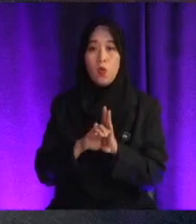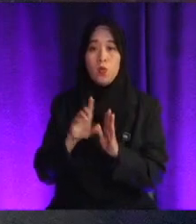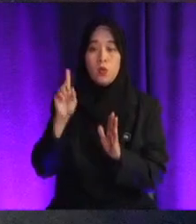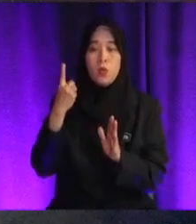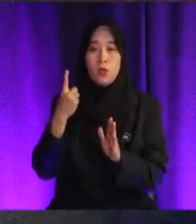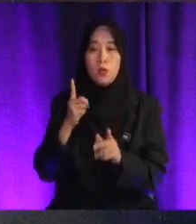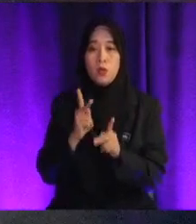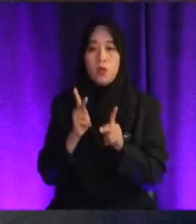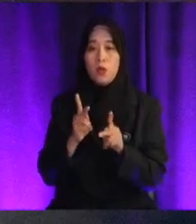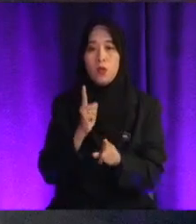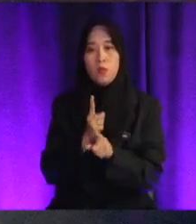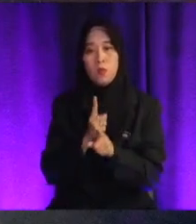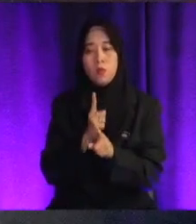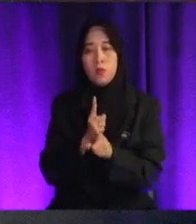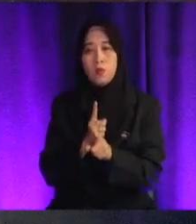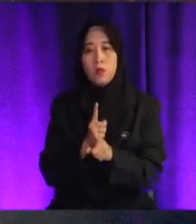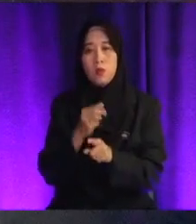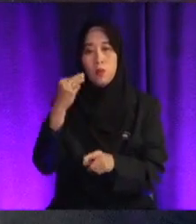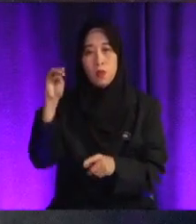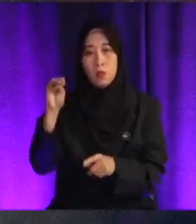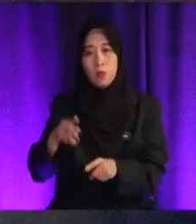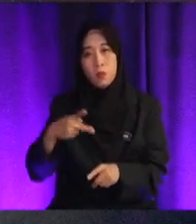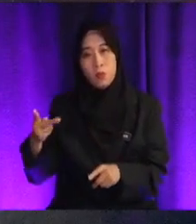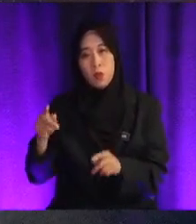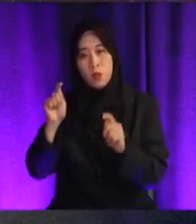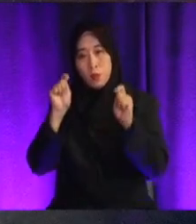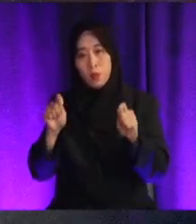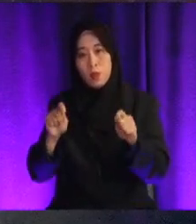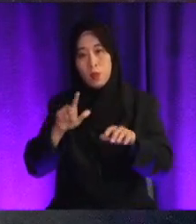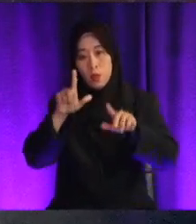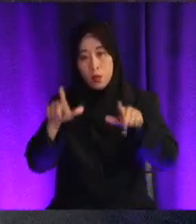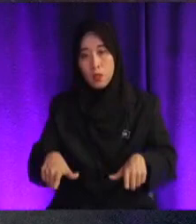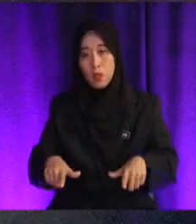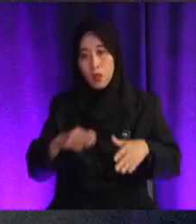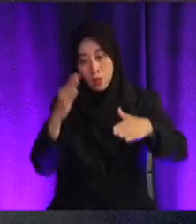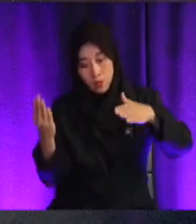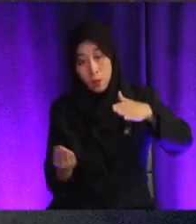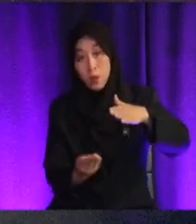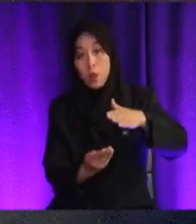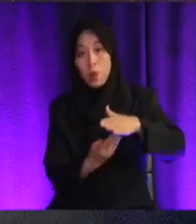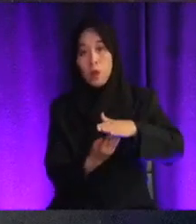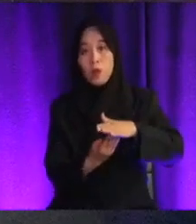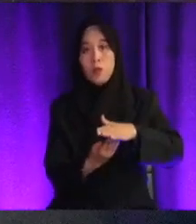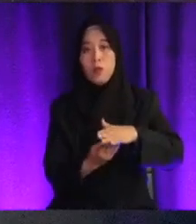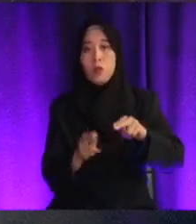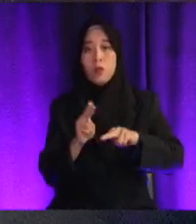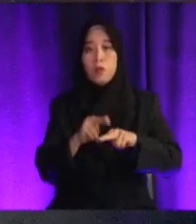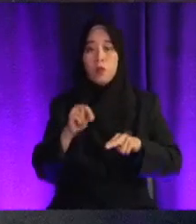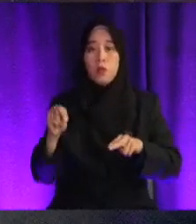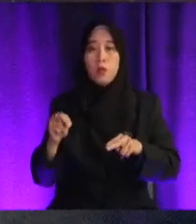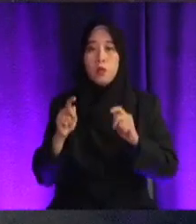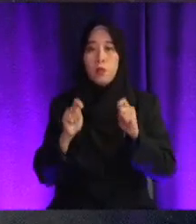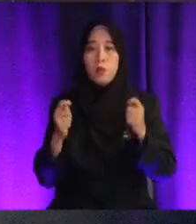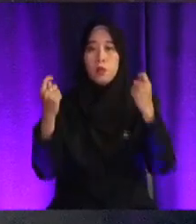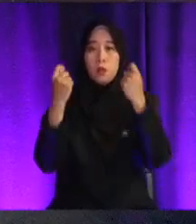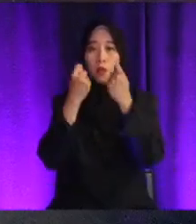yang betul-betul meter pelbagai kena letak dekat bawah, yang mana kedudukan mata dan juga meter pelbagai kena setentang.